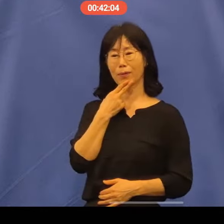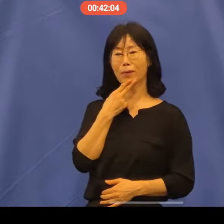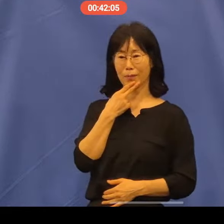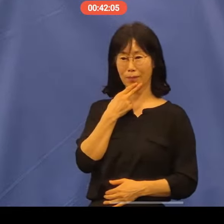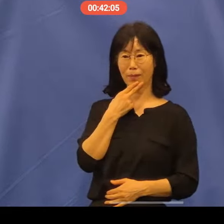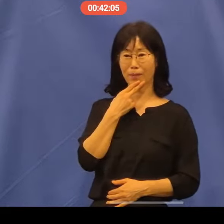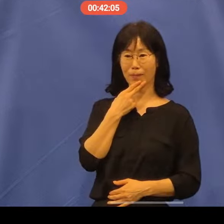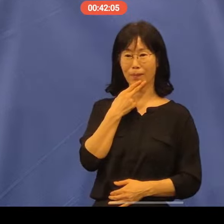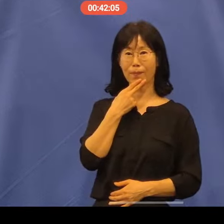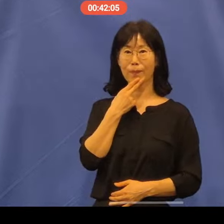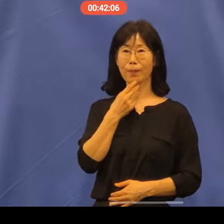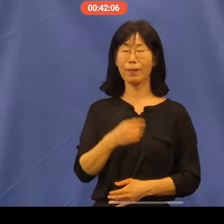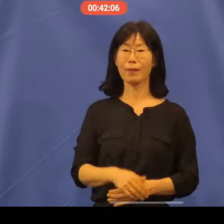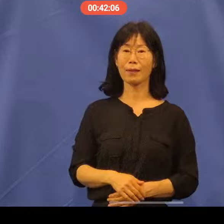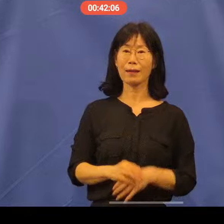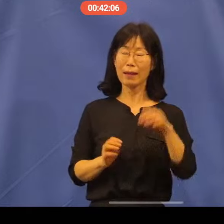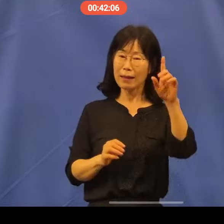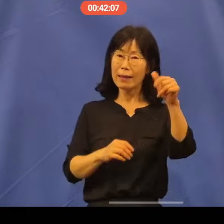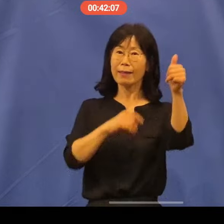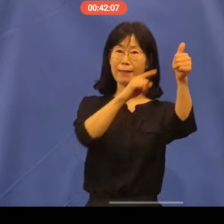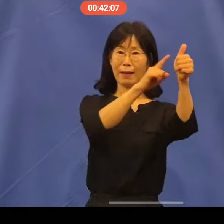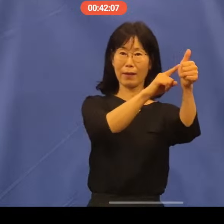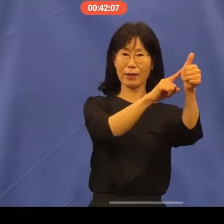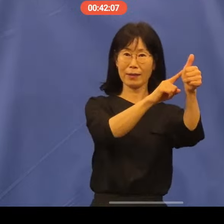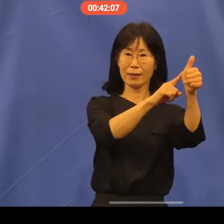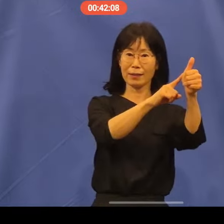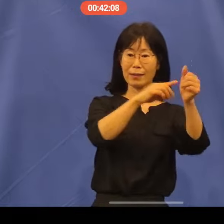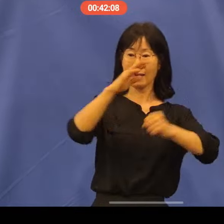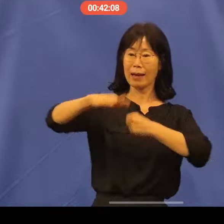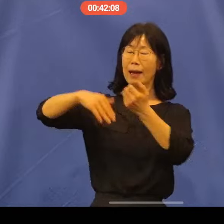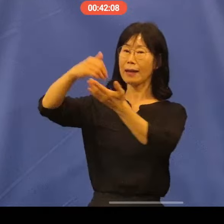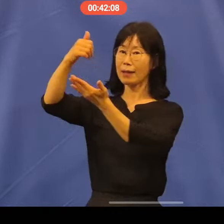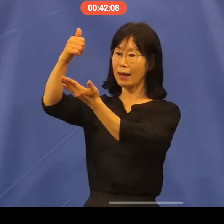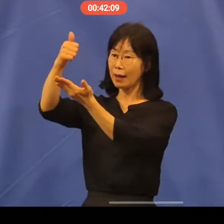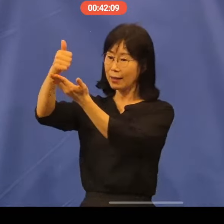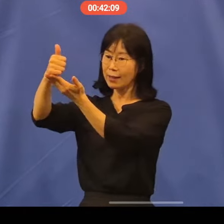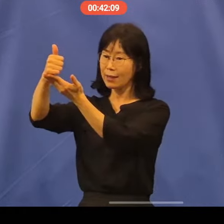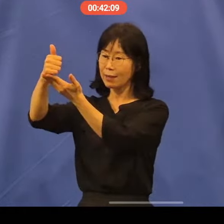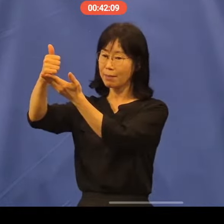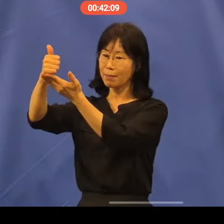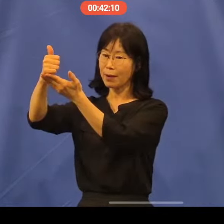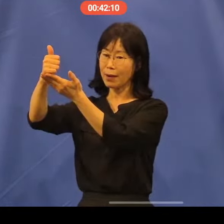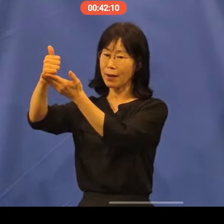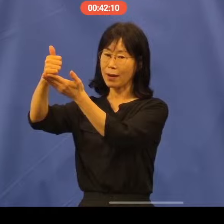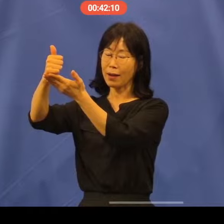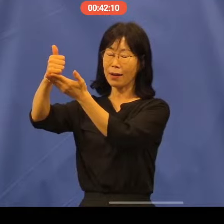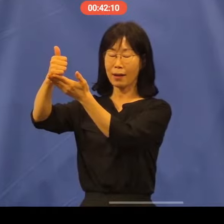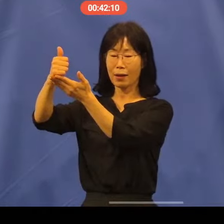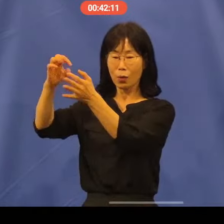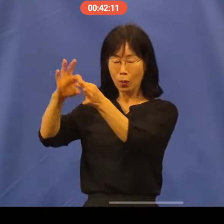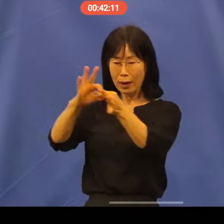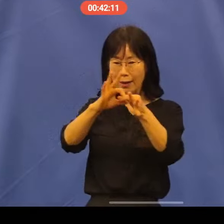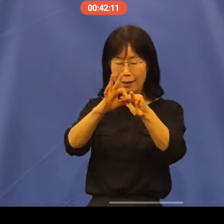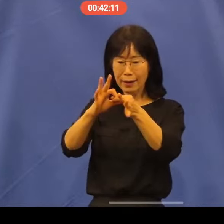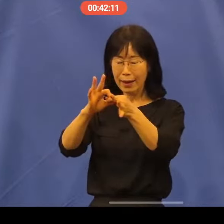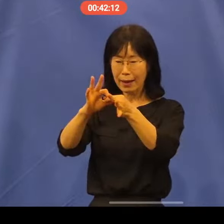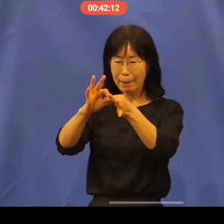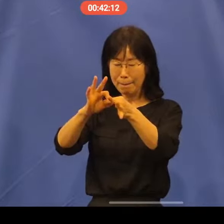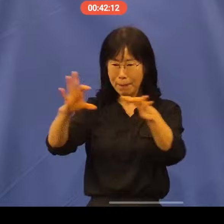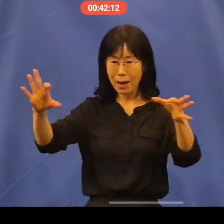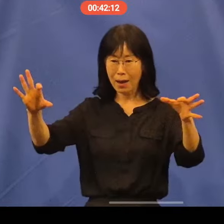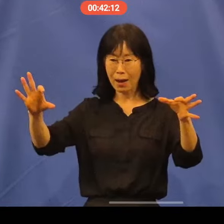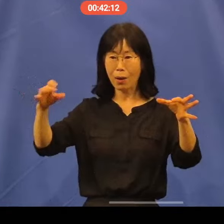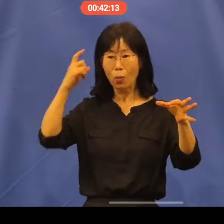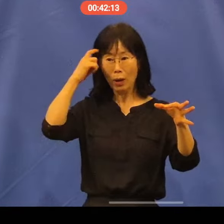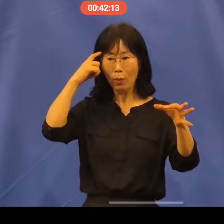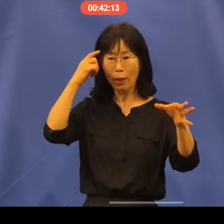어쩌면 다윗은 하나님과의 관계가 끊긴 이후에 1년 정도의 시간은 지옥같이 살은